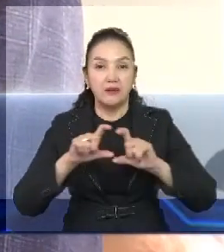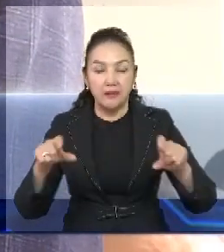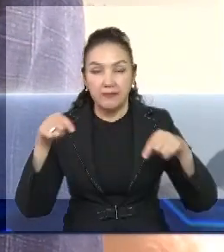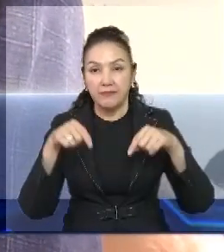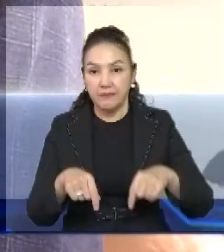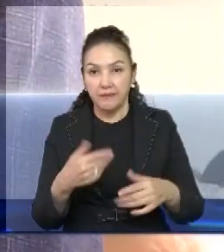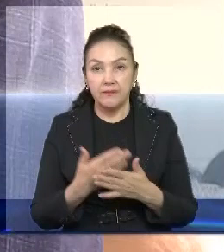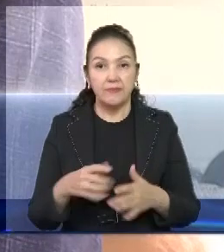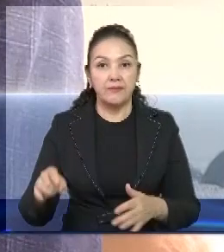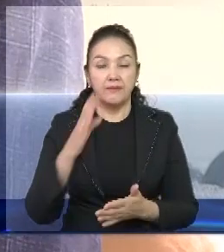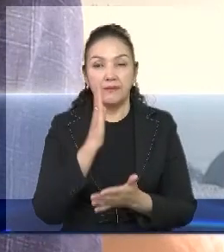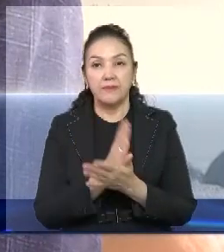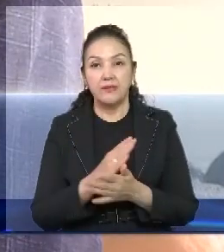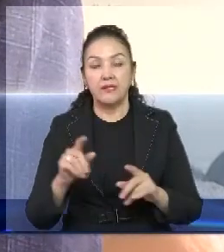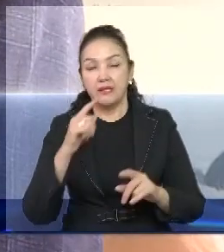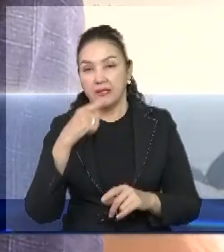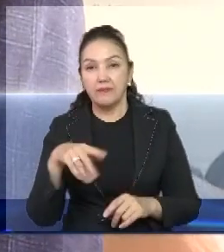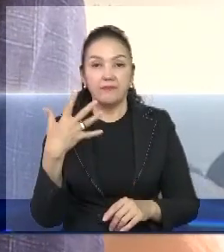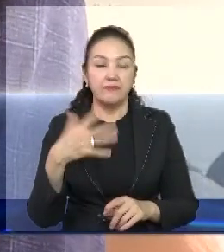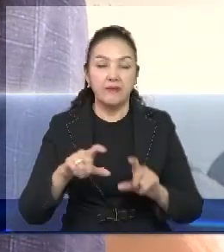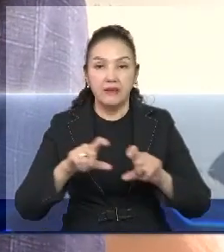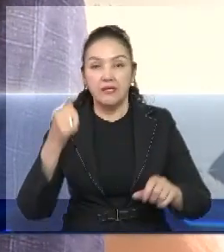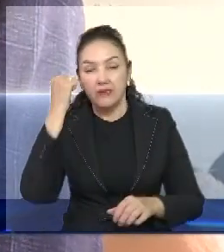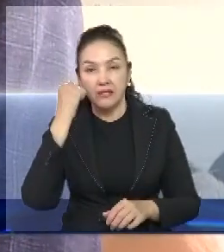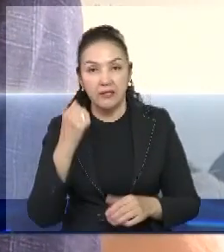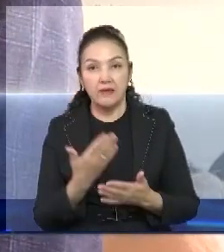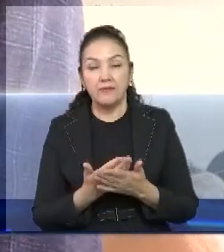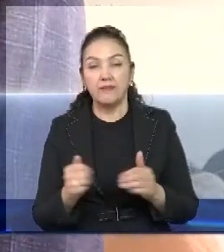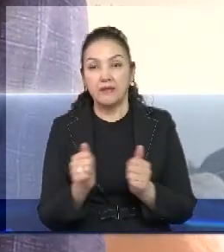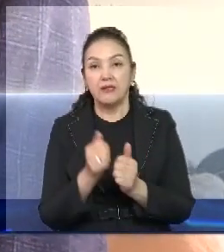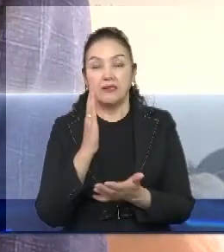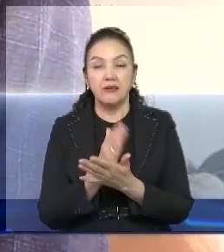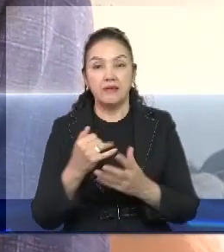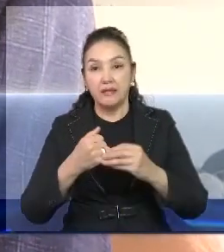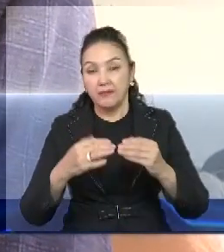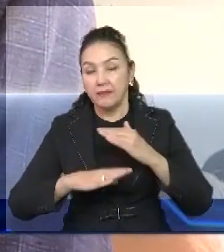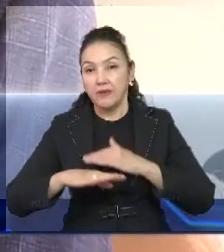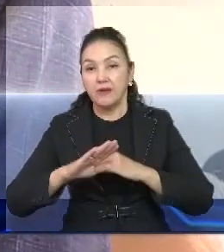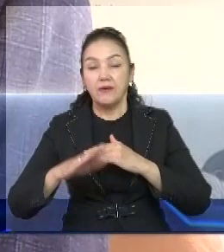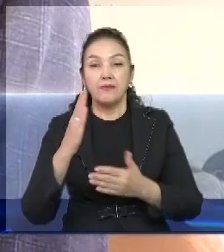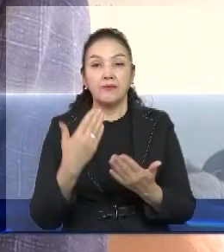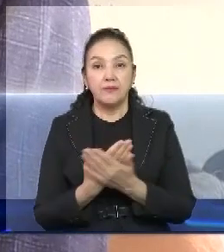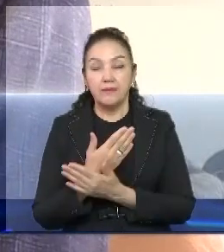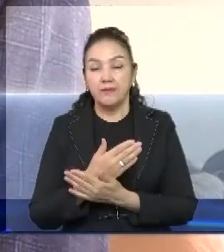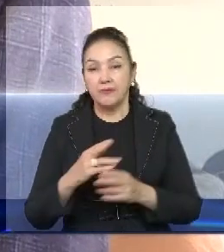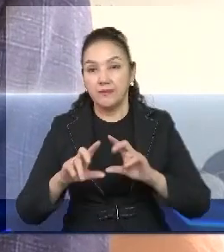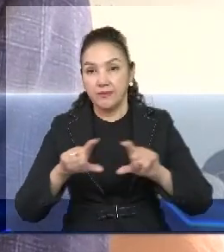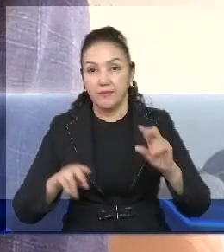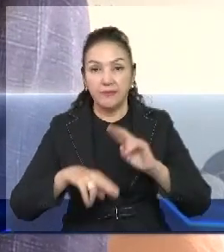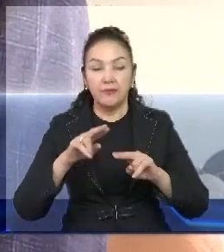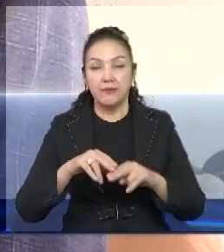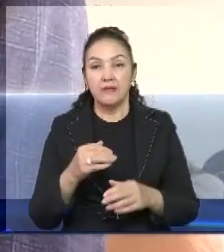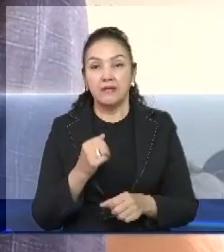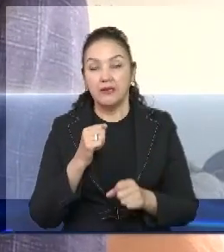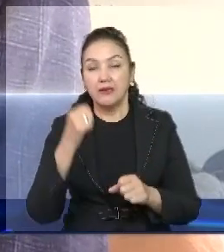Кроме того в районе имеется средняя школа номер 50 Она уже старая рядом есть земельный участок где можно возвести нового учебное заведение в старом